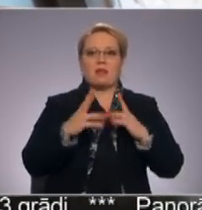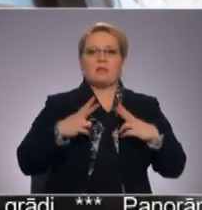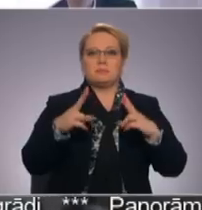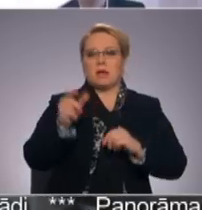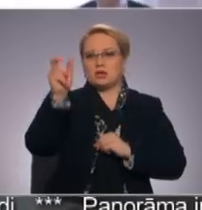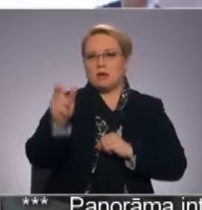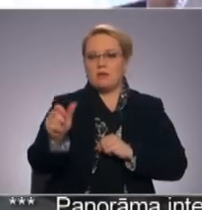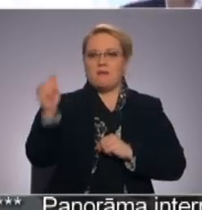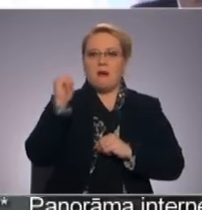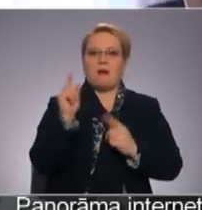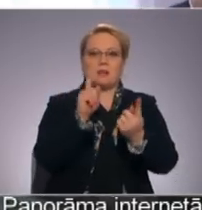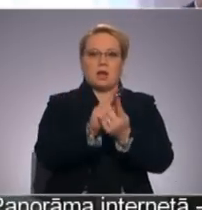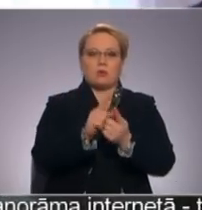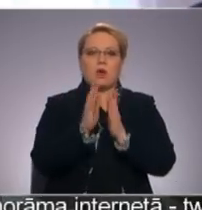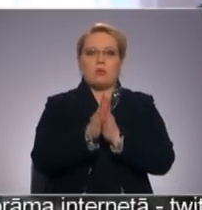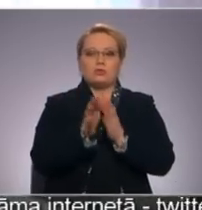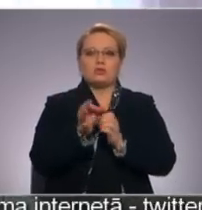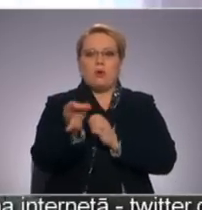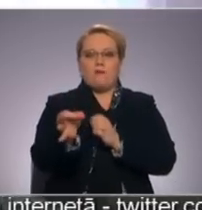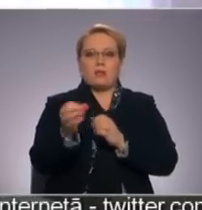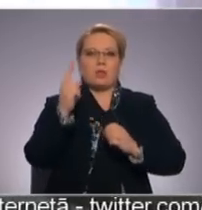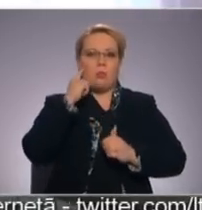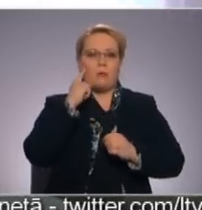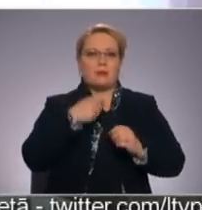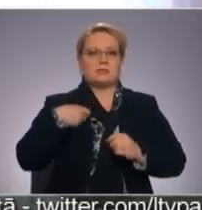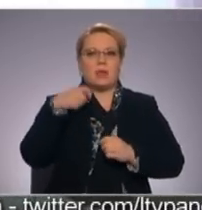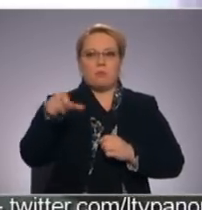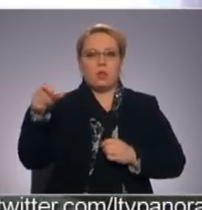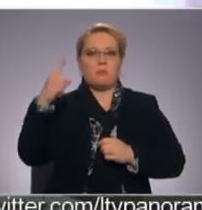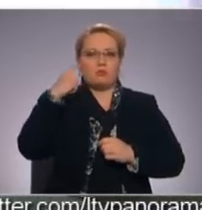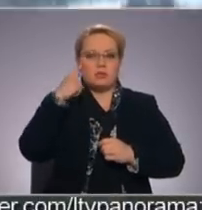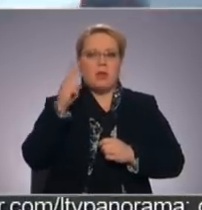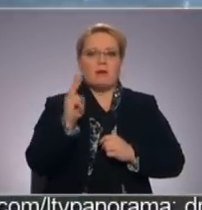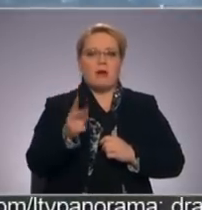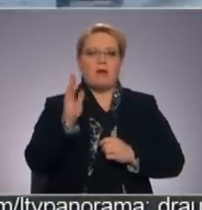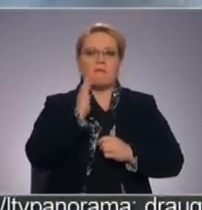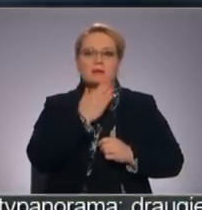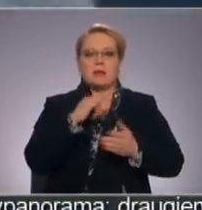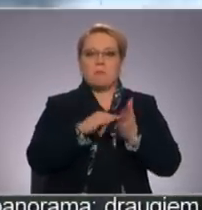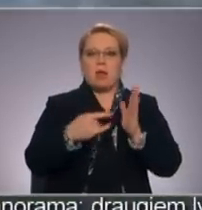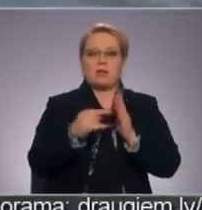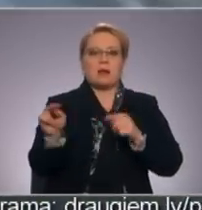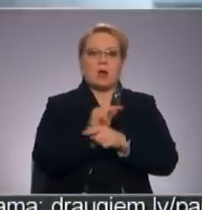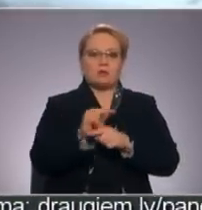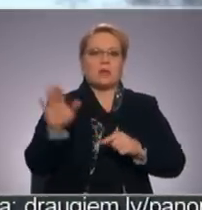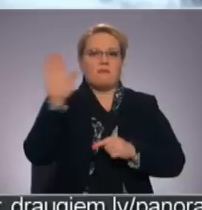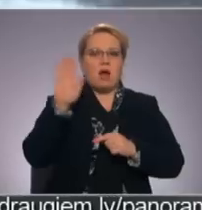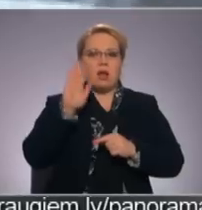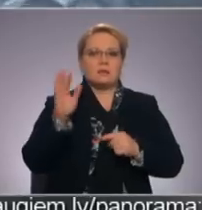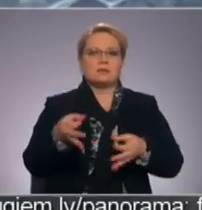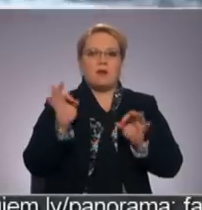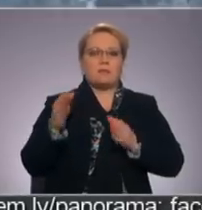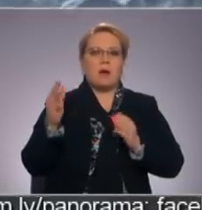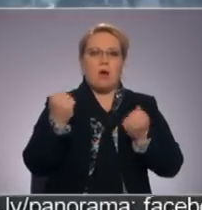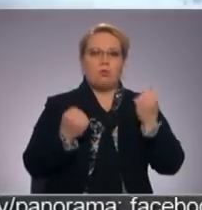priekšsēdētājs vakar tiekoties ar Lūdzas novada domes deputātiem uzzināja, ka vasarā plānota rekonstrukcija valsts nozīmes